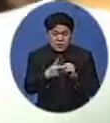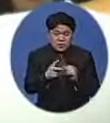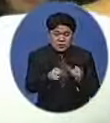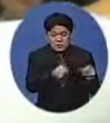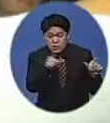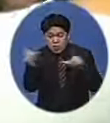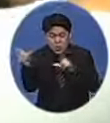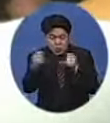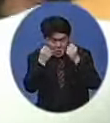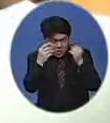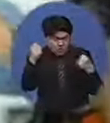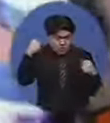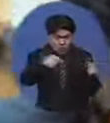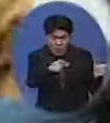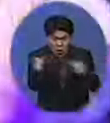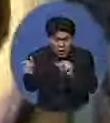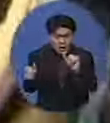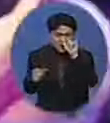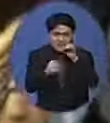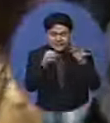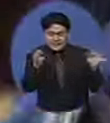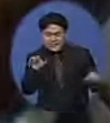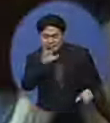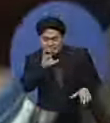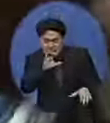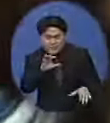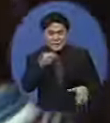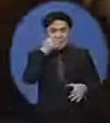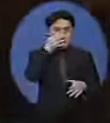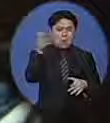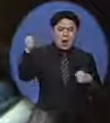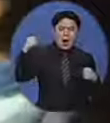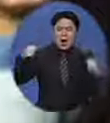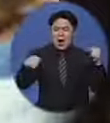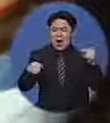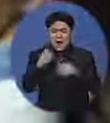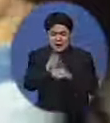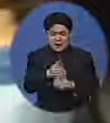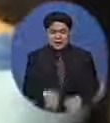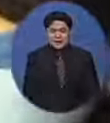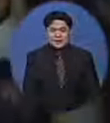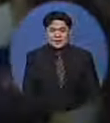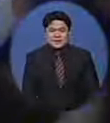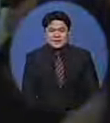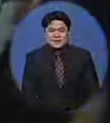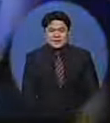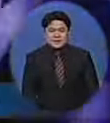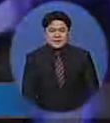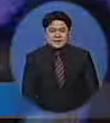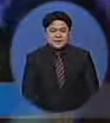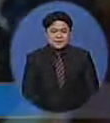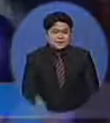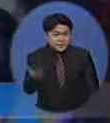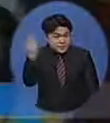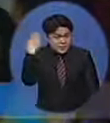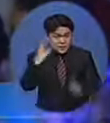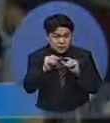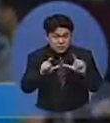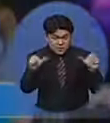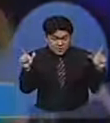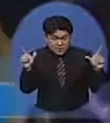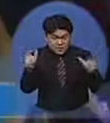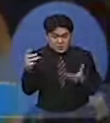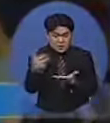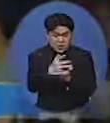유행 춤까지 그동안 쌓은 실력을 유감 없이 펼쳐 보입니다. 지난 주말 이태원의 한